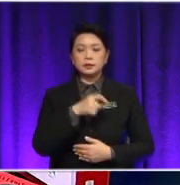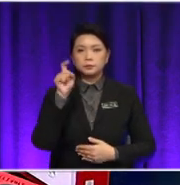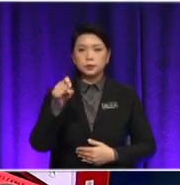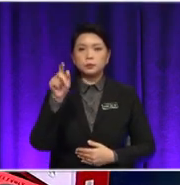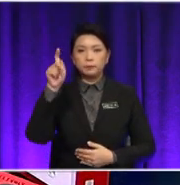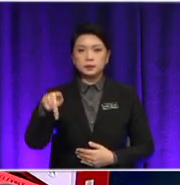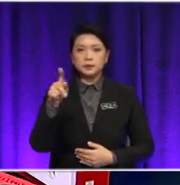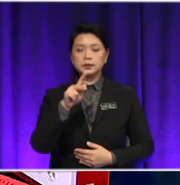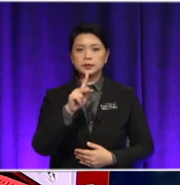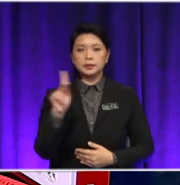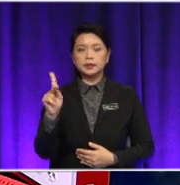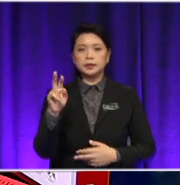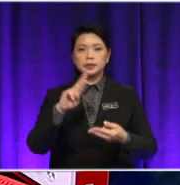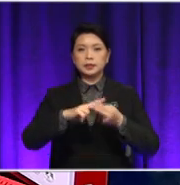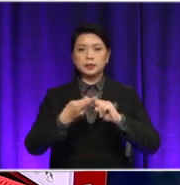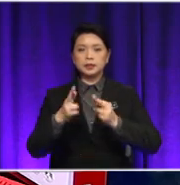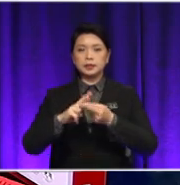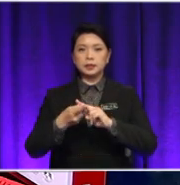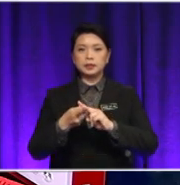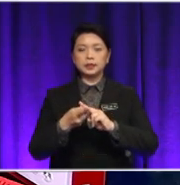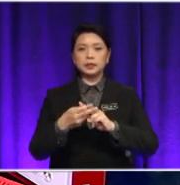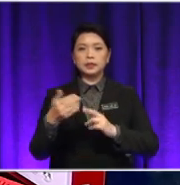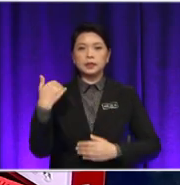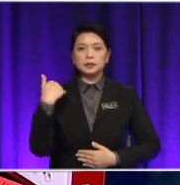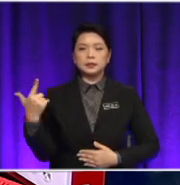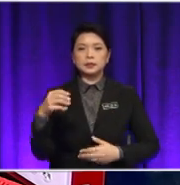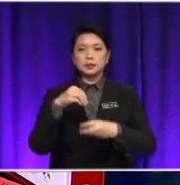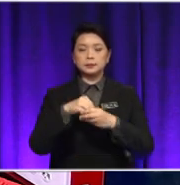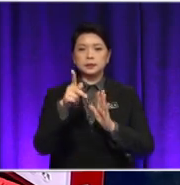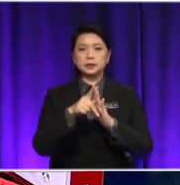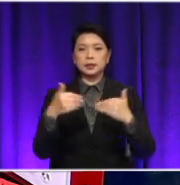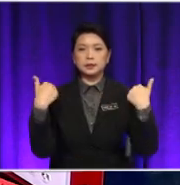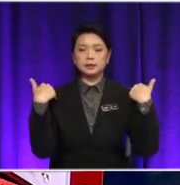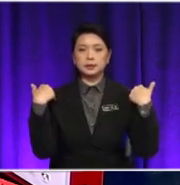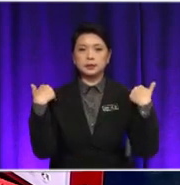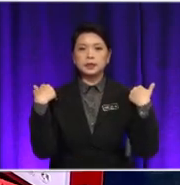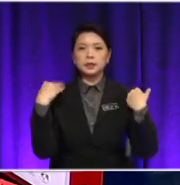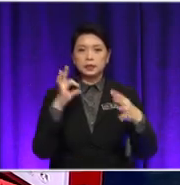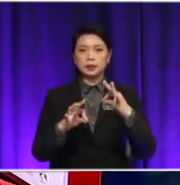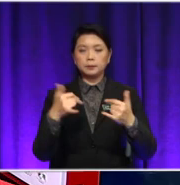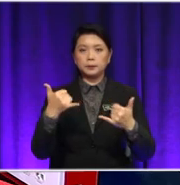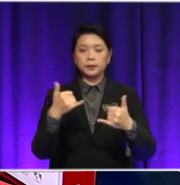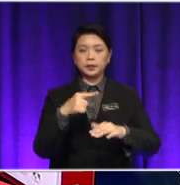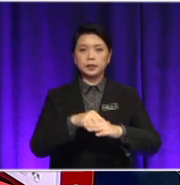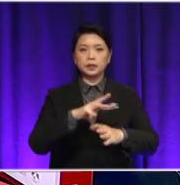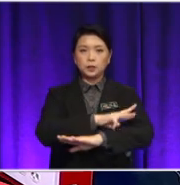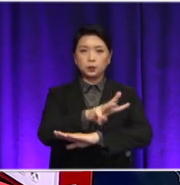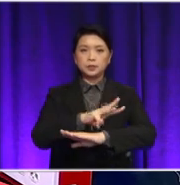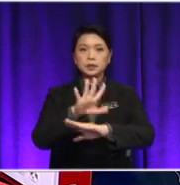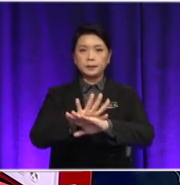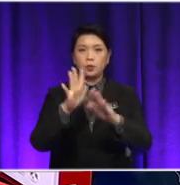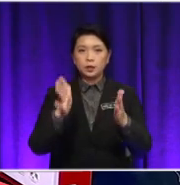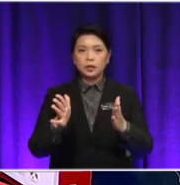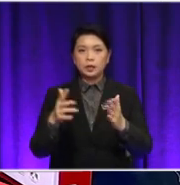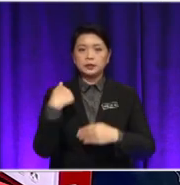ini, kita perlu tahu keadaan dia seperti mana. Sekiranya dia bermain di kawasan ini. Yang ramai orang, kita kena bawa dia pada tempat yang selamat.